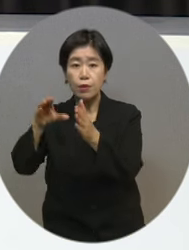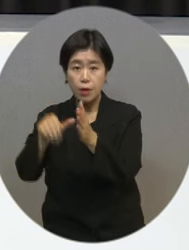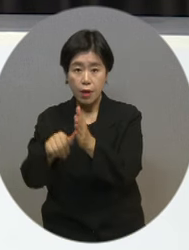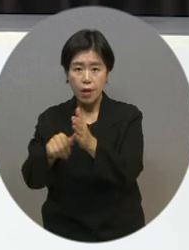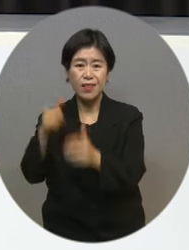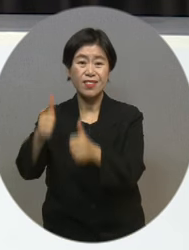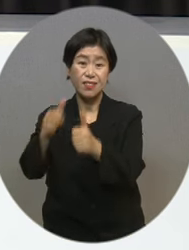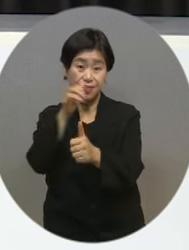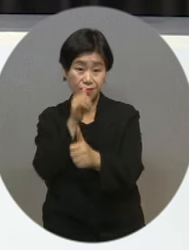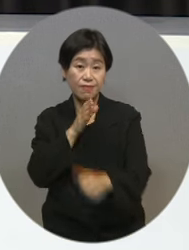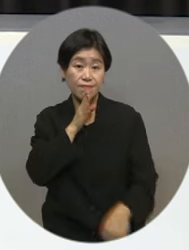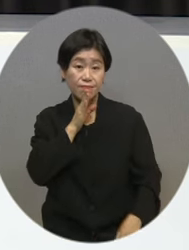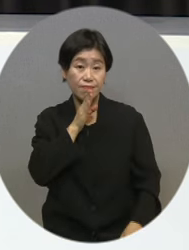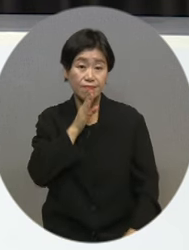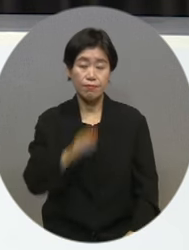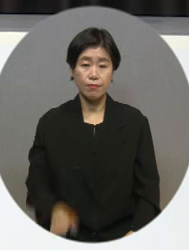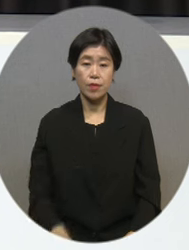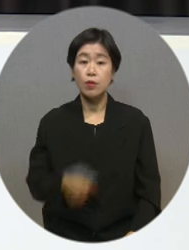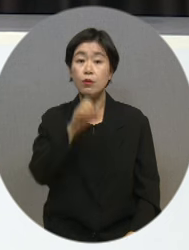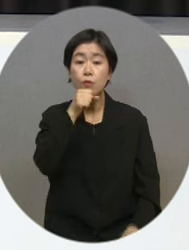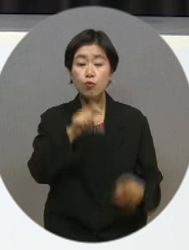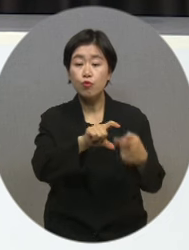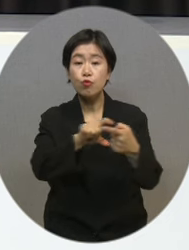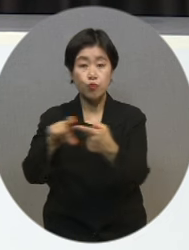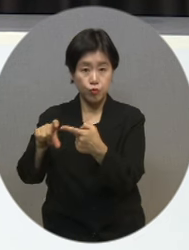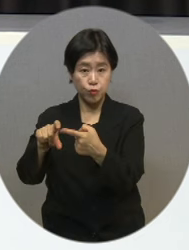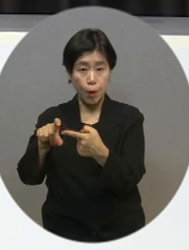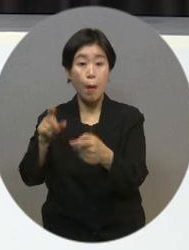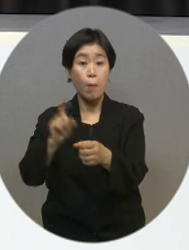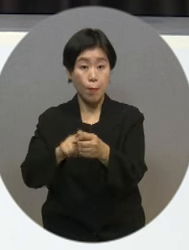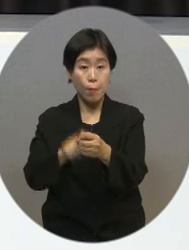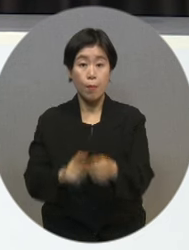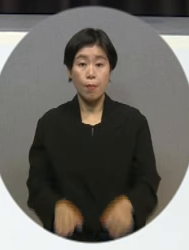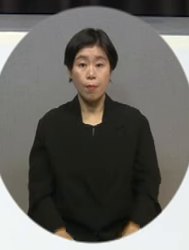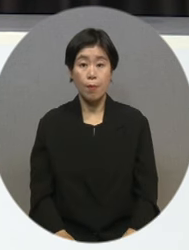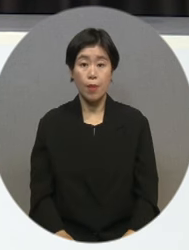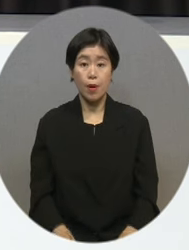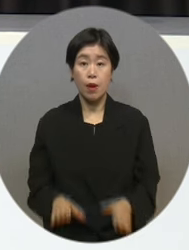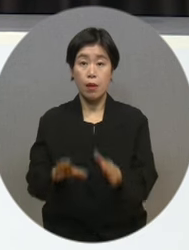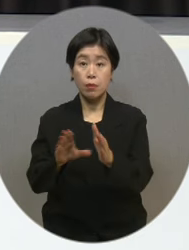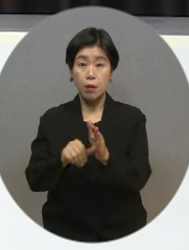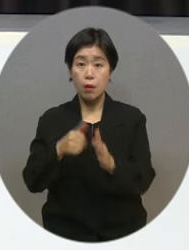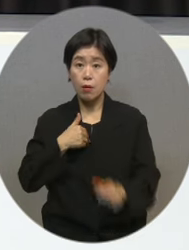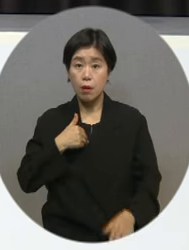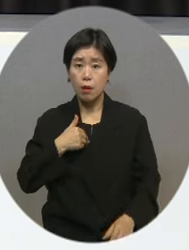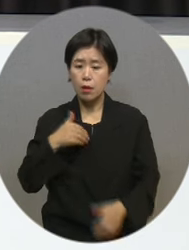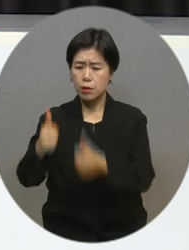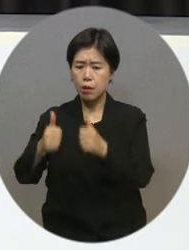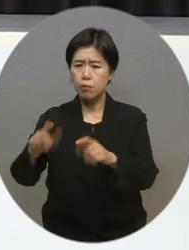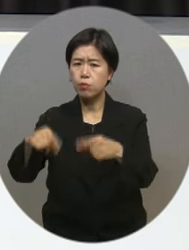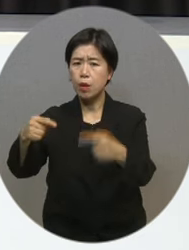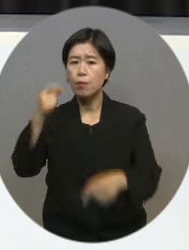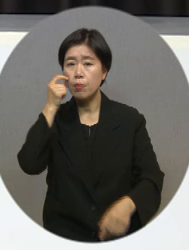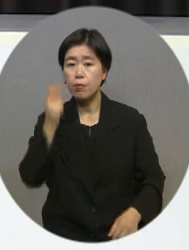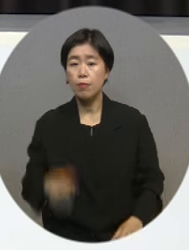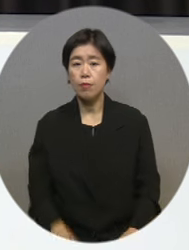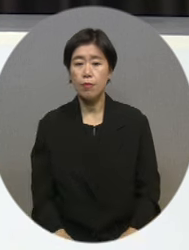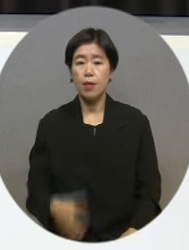도시 학교들이 연합고사를 보고 학교 배정이 되는 그 시험엔 제가 들어갈 수가 없었죠. 네. 그러니까 시골